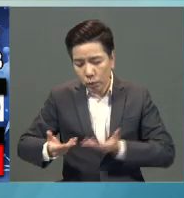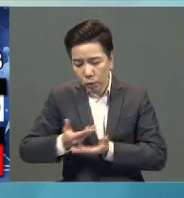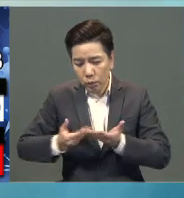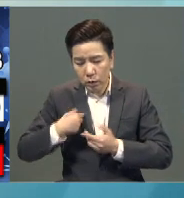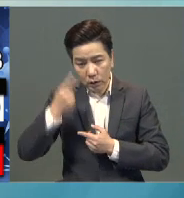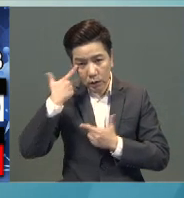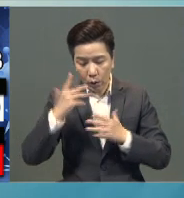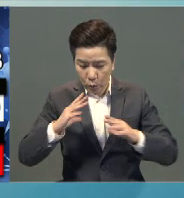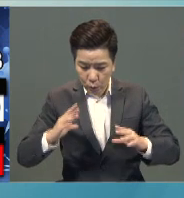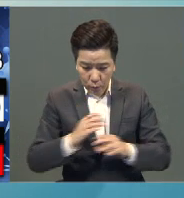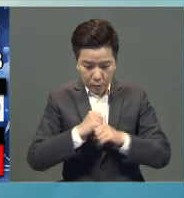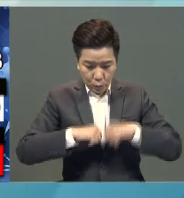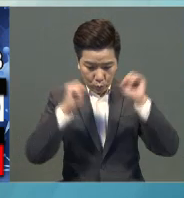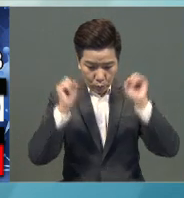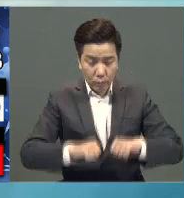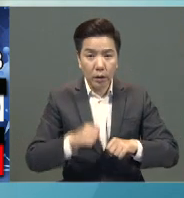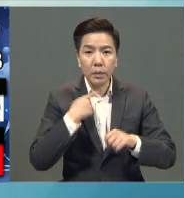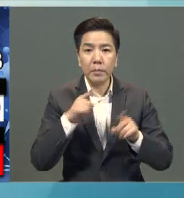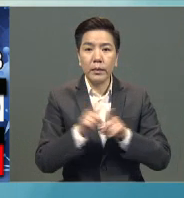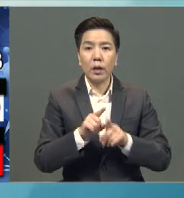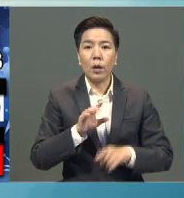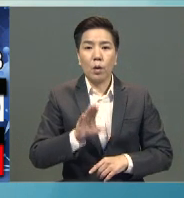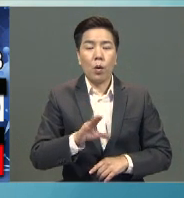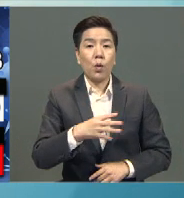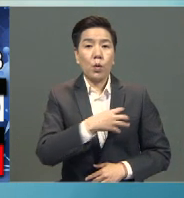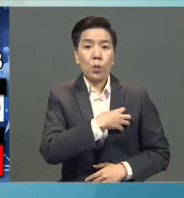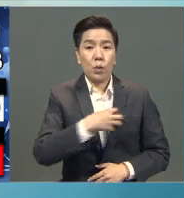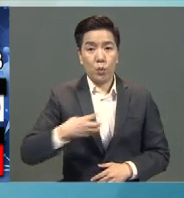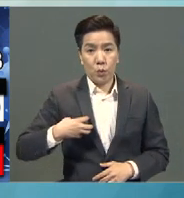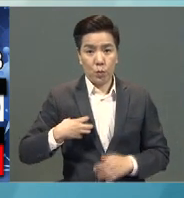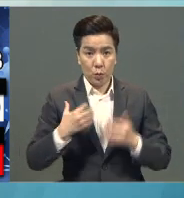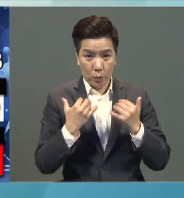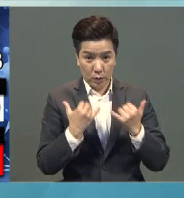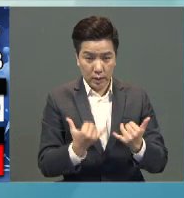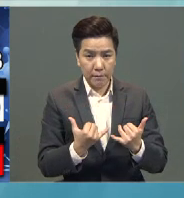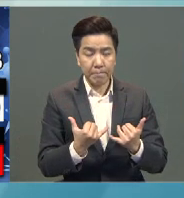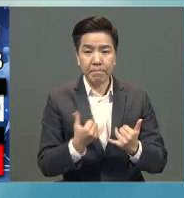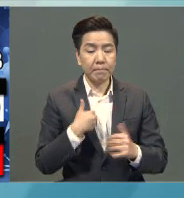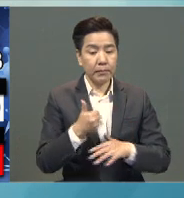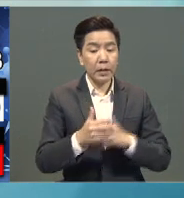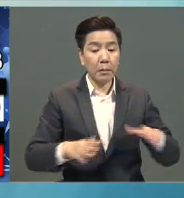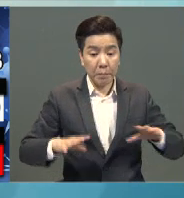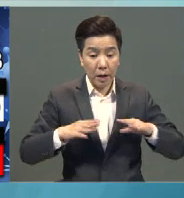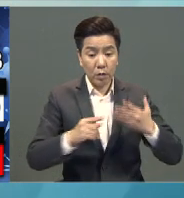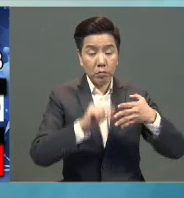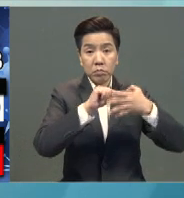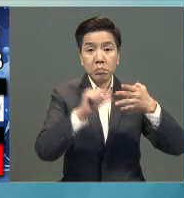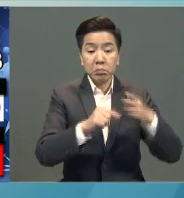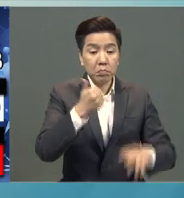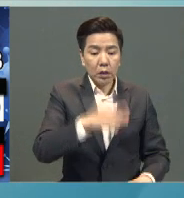ดก็ได้ข้อยุติว่าทางท่านนักทูตผู้นี้จะเดินทางไปพักที่โรง